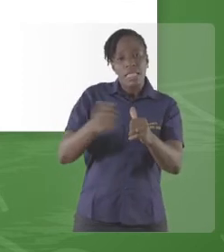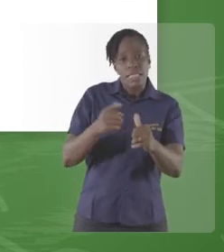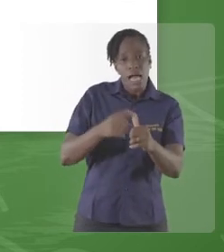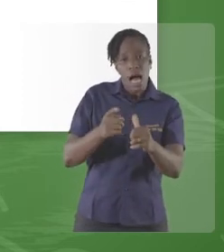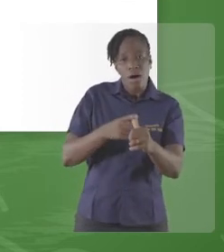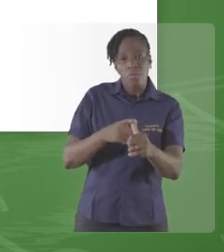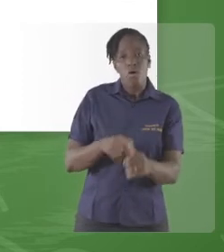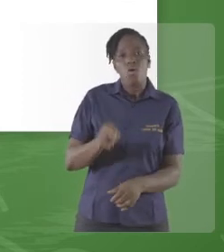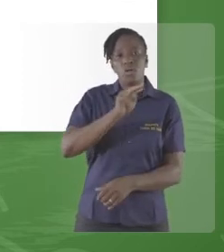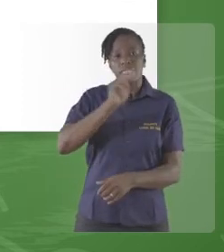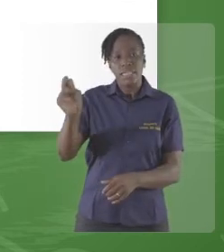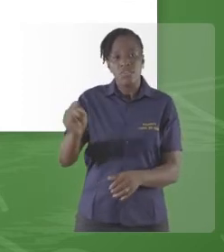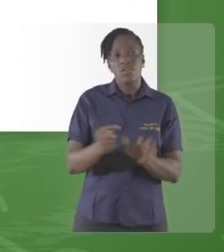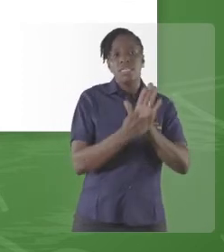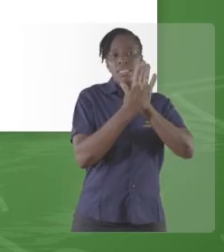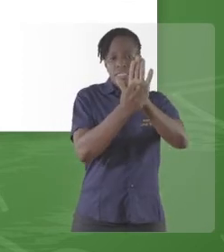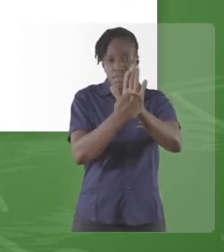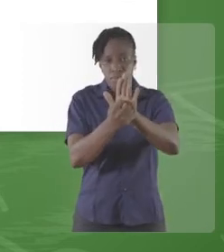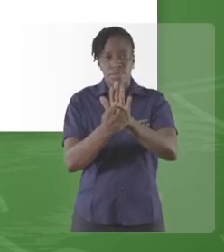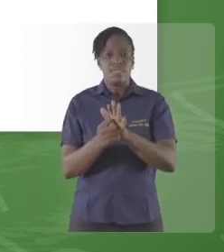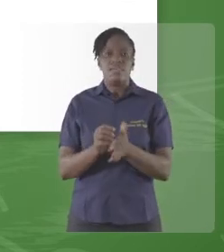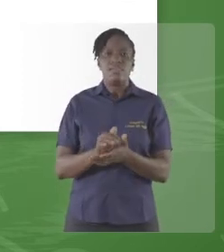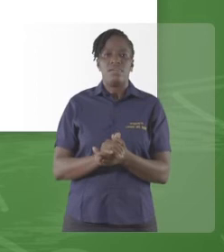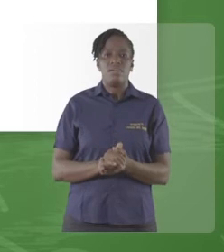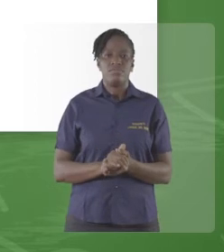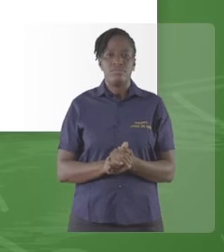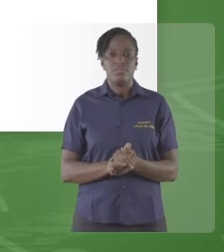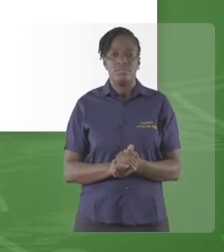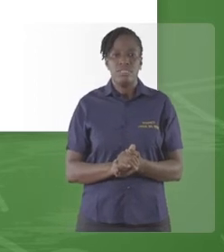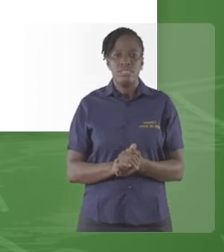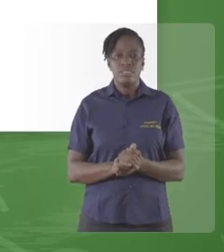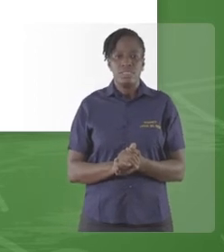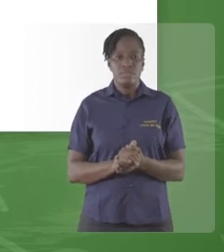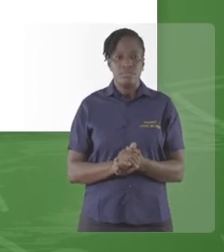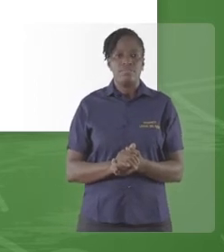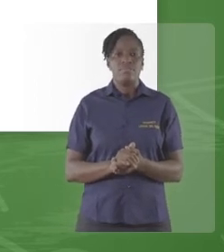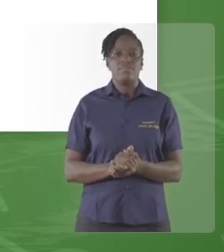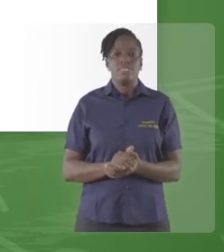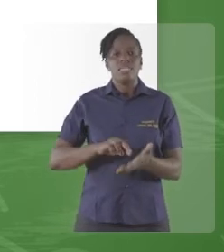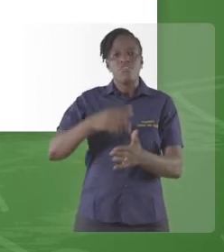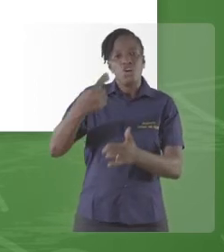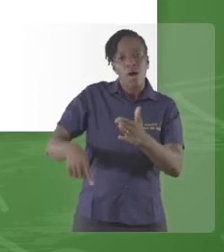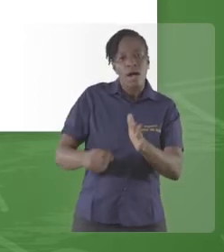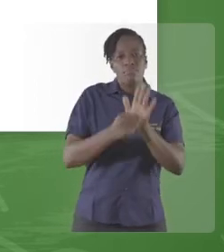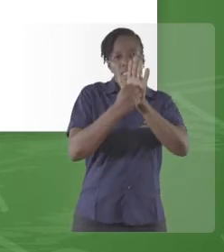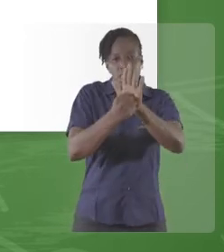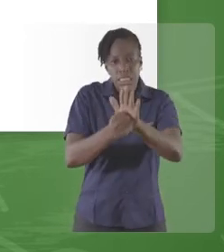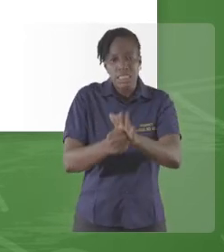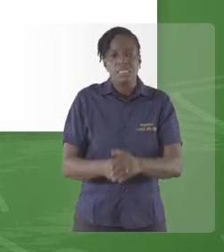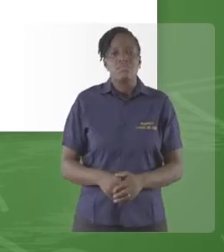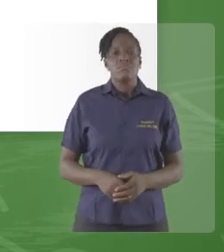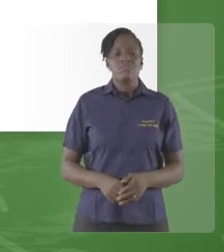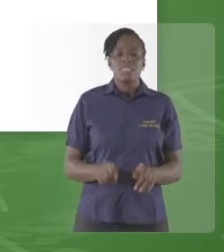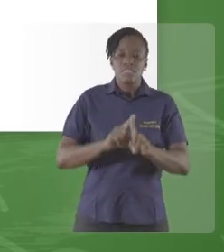D'abord sur le plan typographique, c'est-à-dire sur le plan des signes de ponctuation. Il se